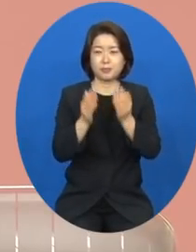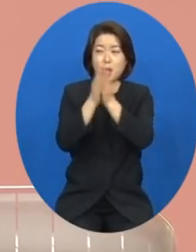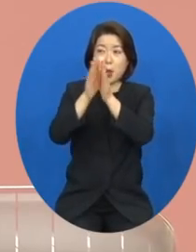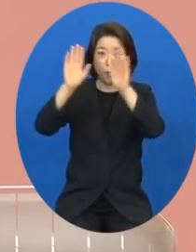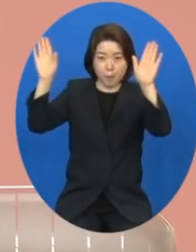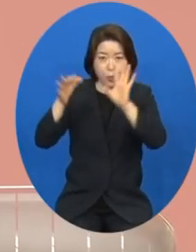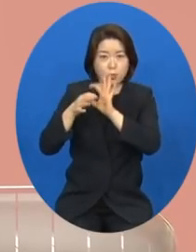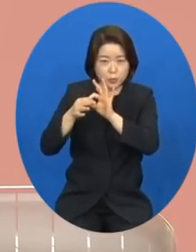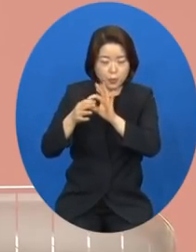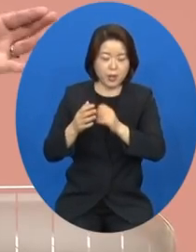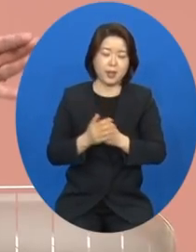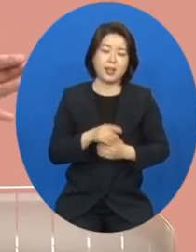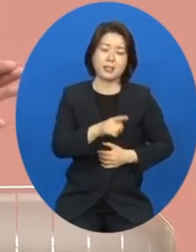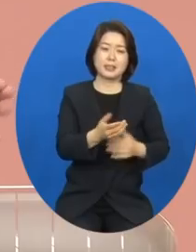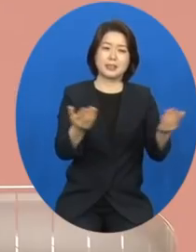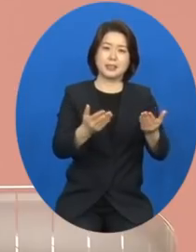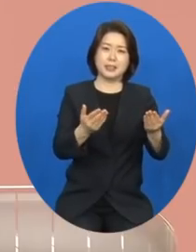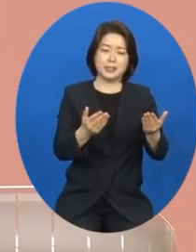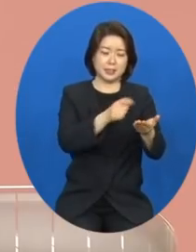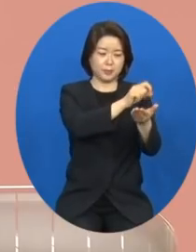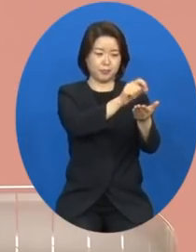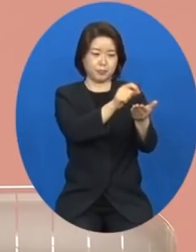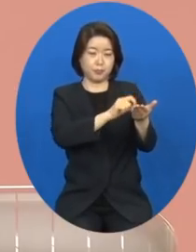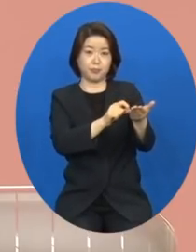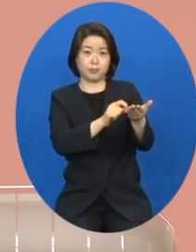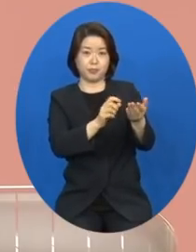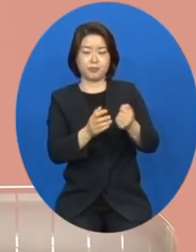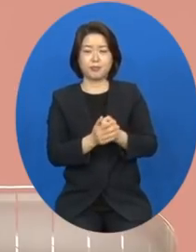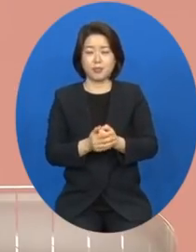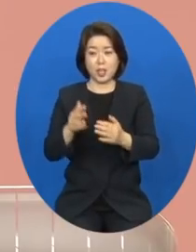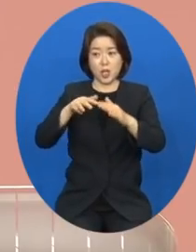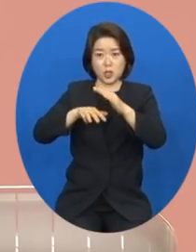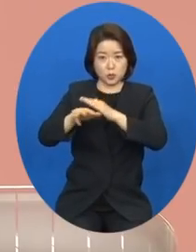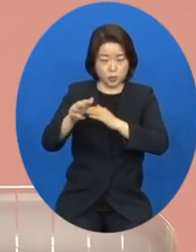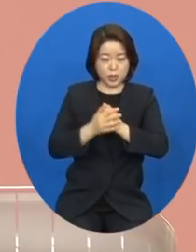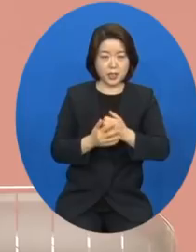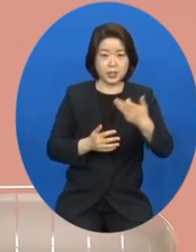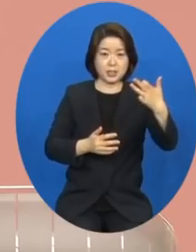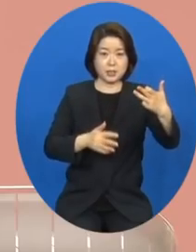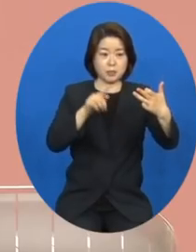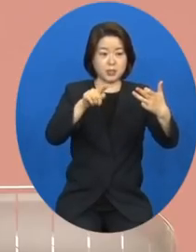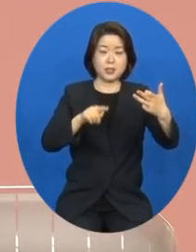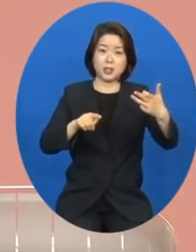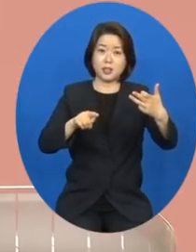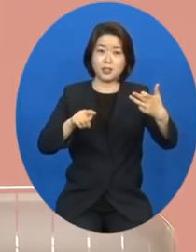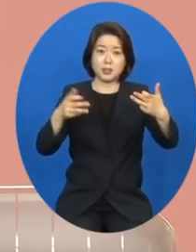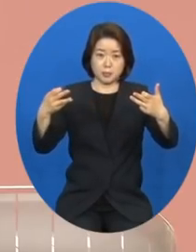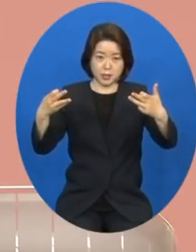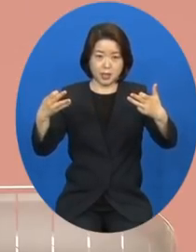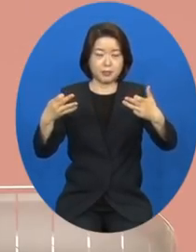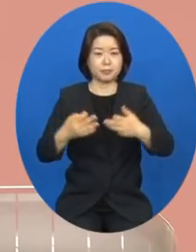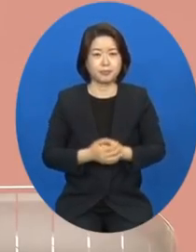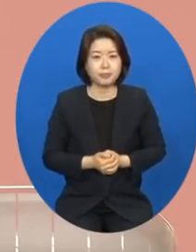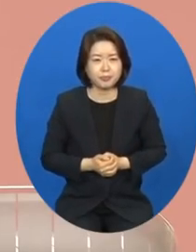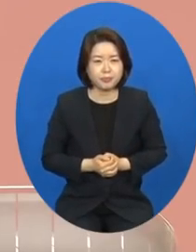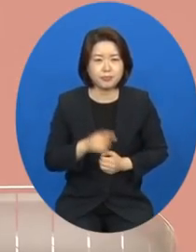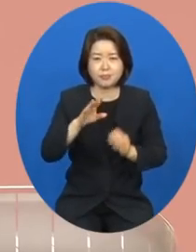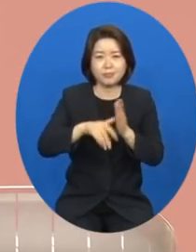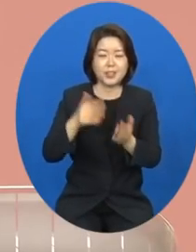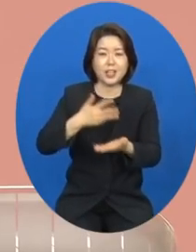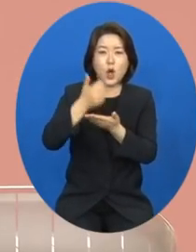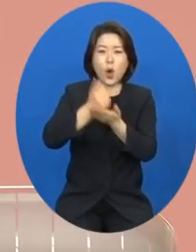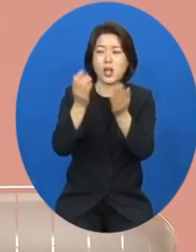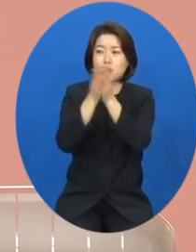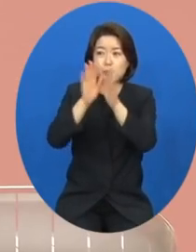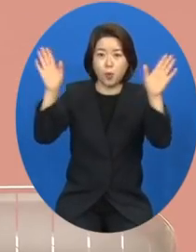그 사건을 기록하게 하시죠 저력이 17장 14절 입니다 그때 여호와께서 모세에게 말씀하셨습니다 이것을